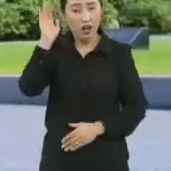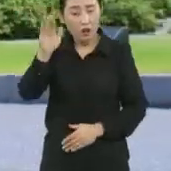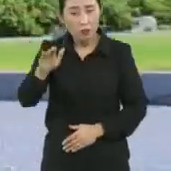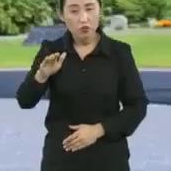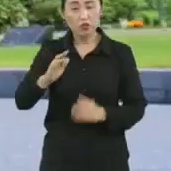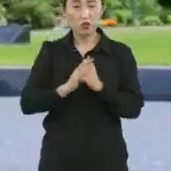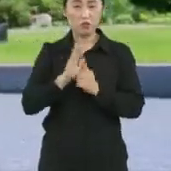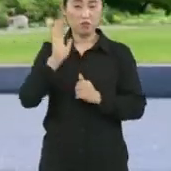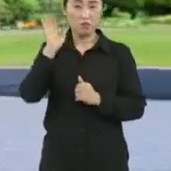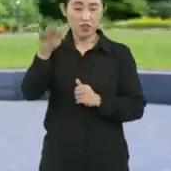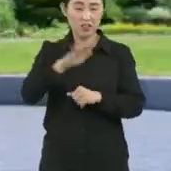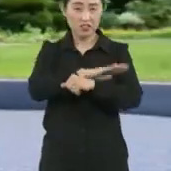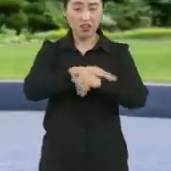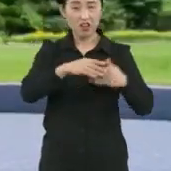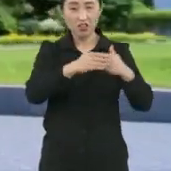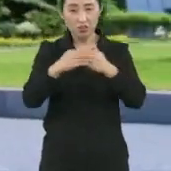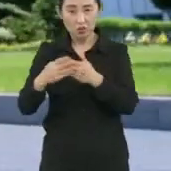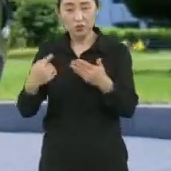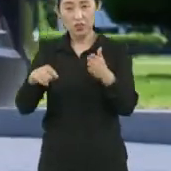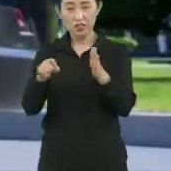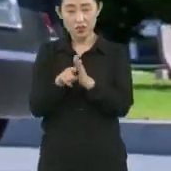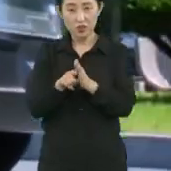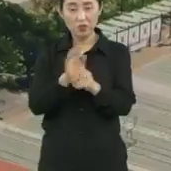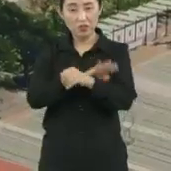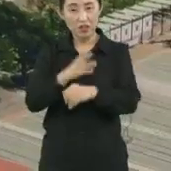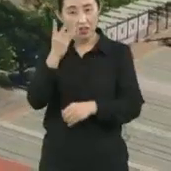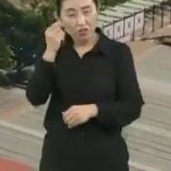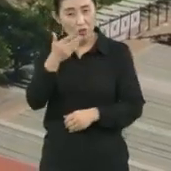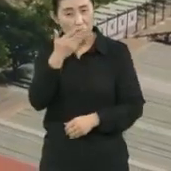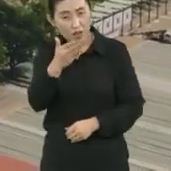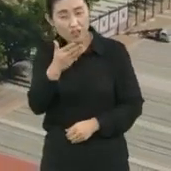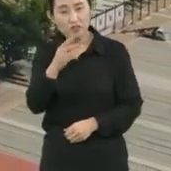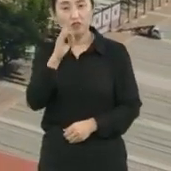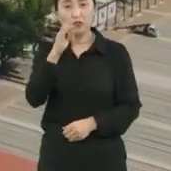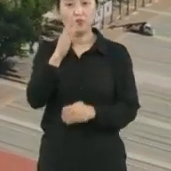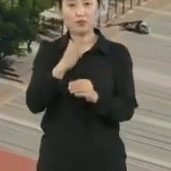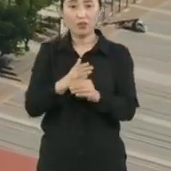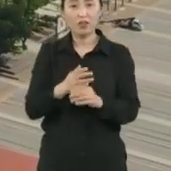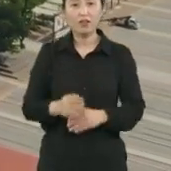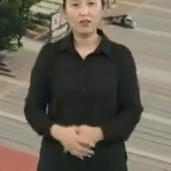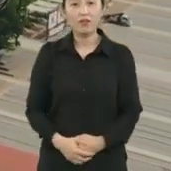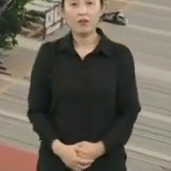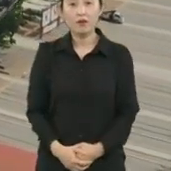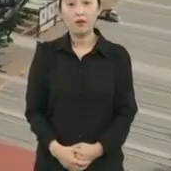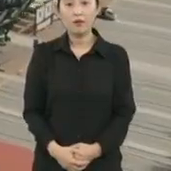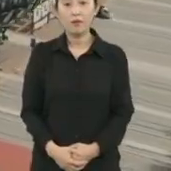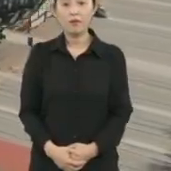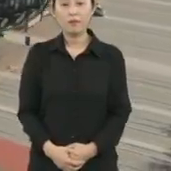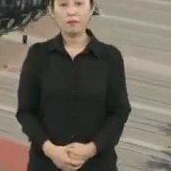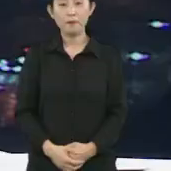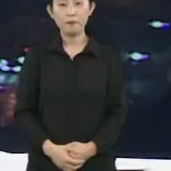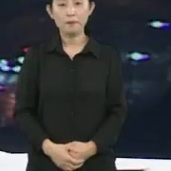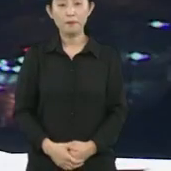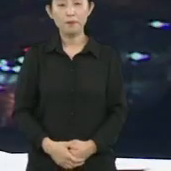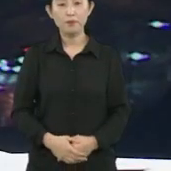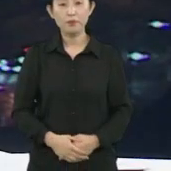한번 이끌어나갈 거점으로 자리 잡을 수 있을지 주목됩니다. TJB 장석영입니다.